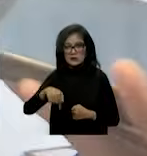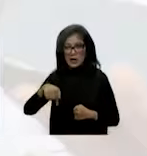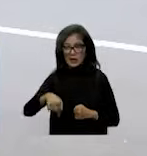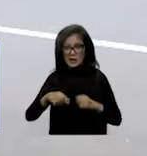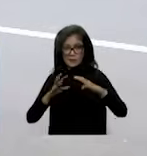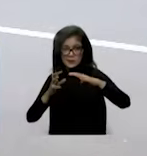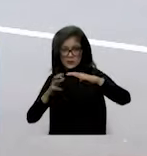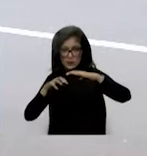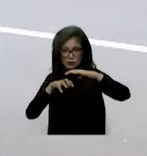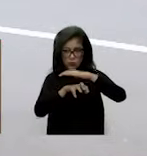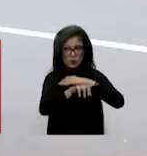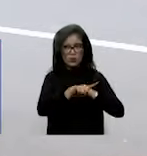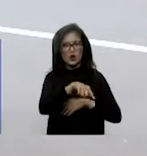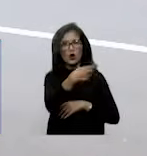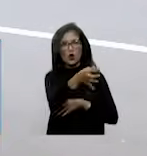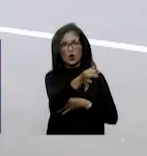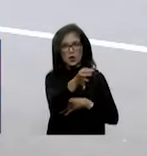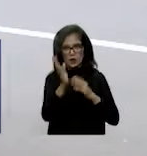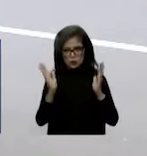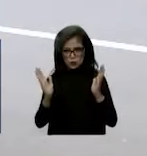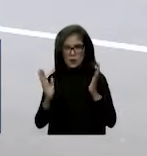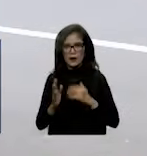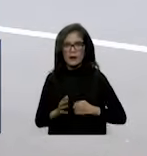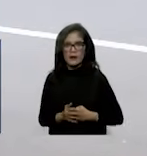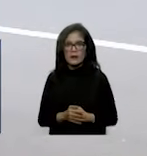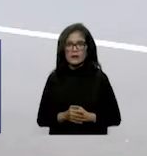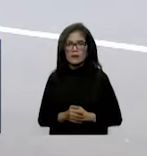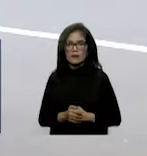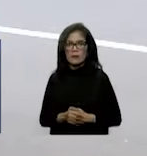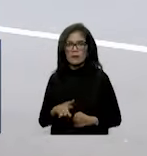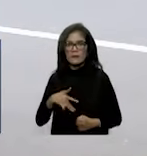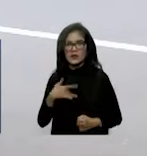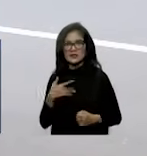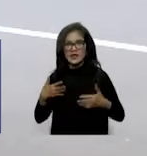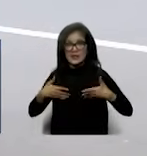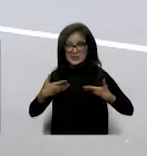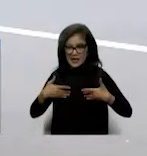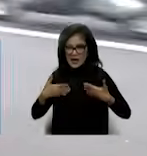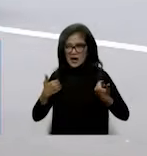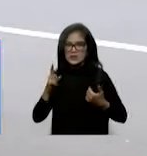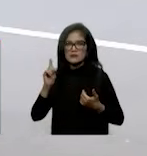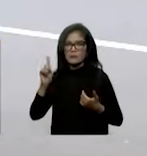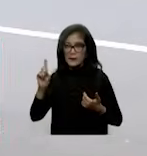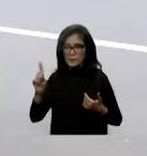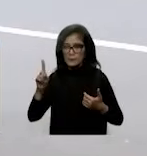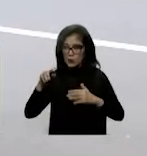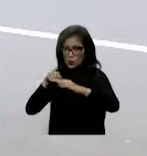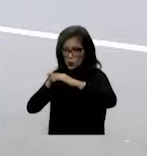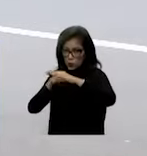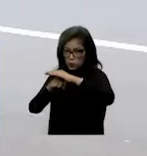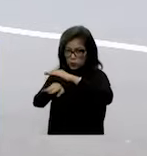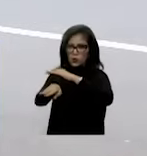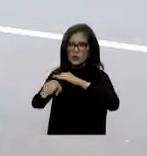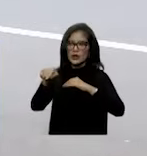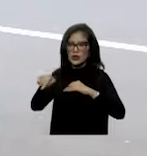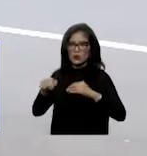kota. Pastinya kalau aku sendiri aku merasa lebih senang sih Kak, karena kan jalurnya jadi lebih panjang ya. Di Jakarta ini kan juga aku tuh nggak ada transportasi